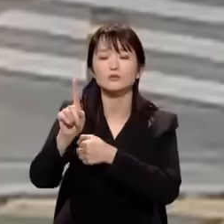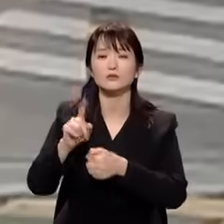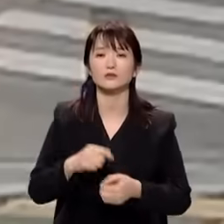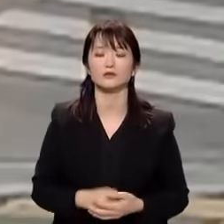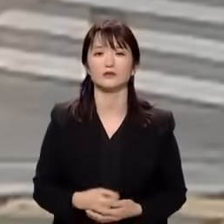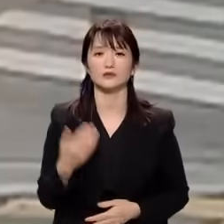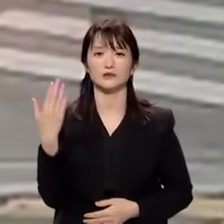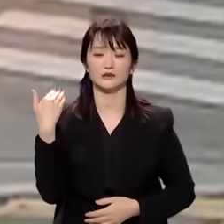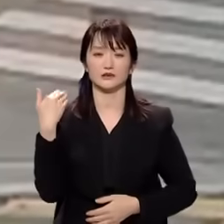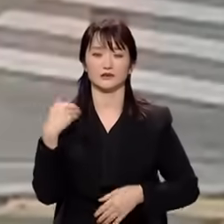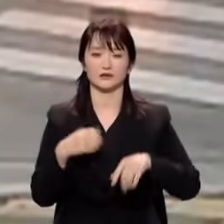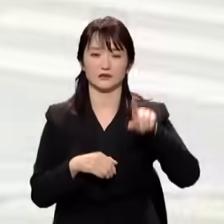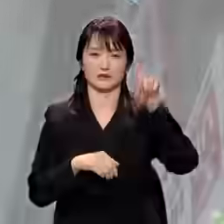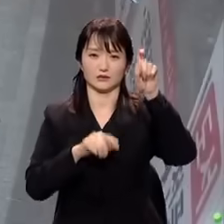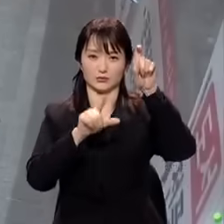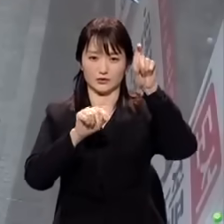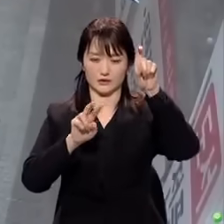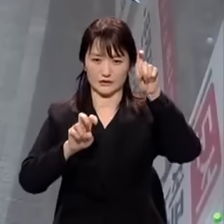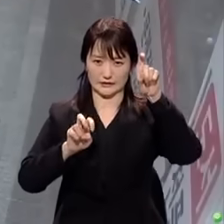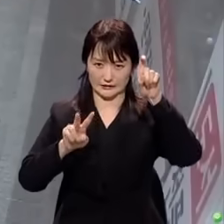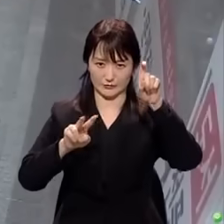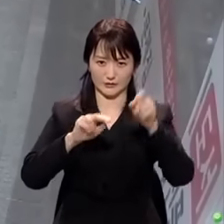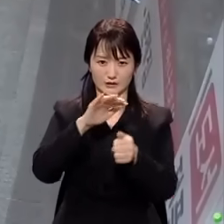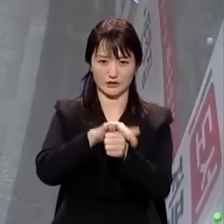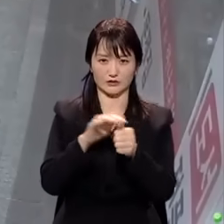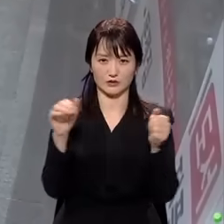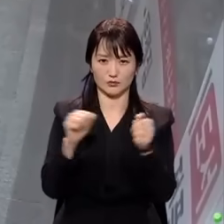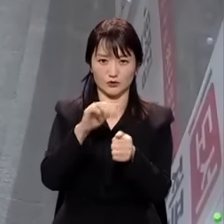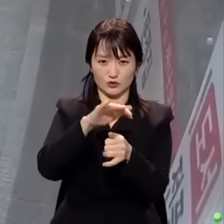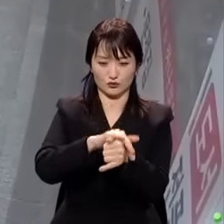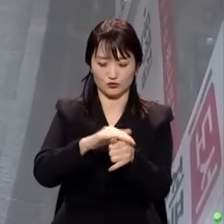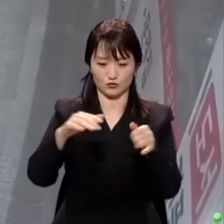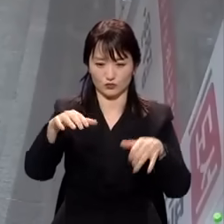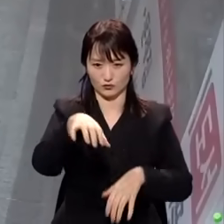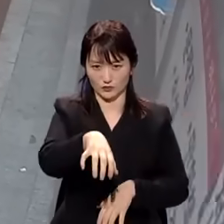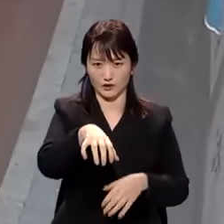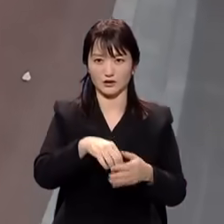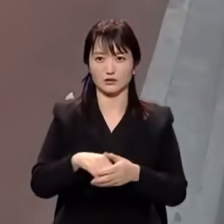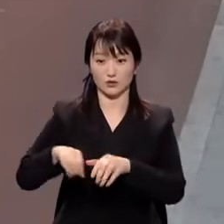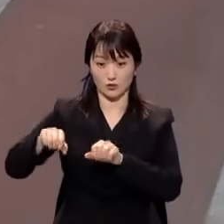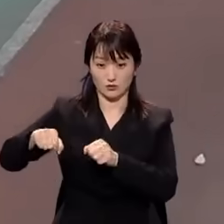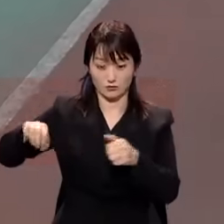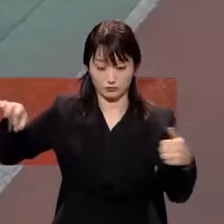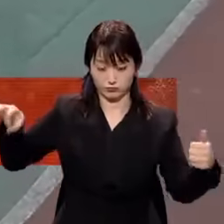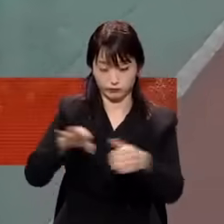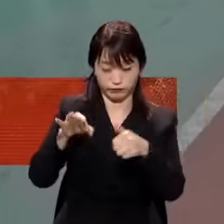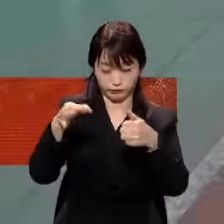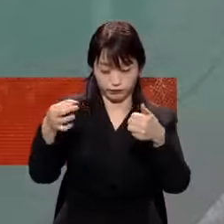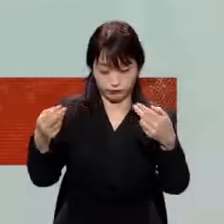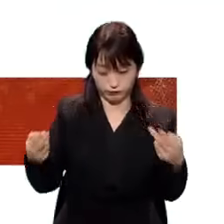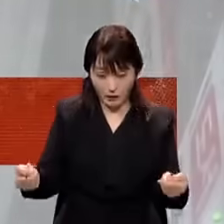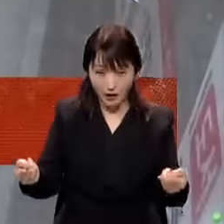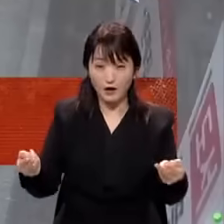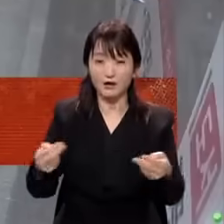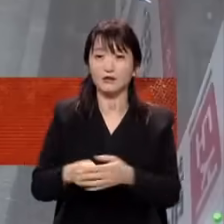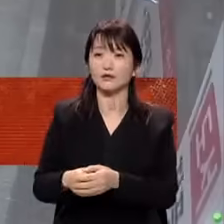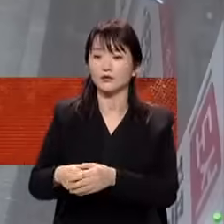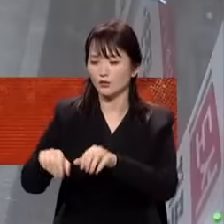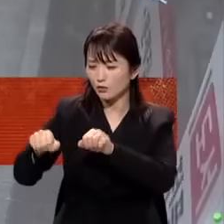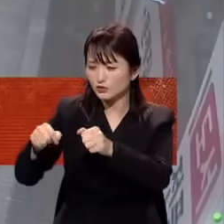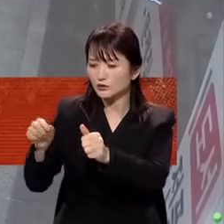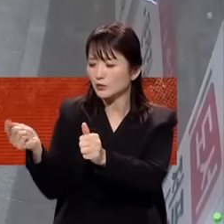네, 지난 11월 22일 경상북도 구미에서 벌어진 오토바이 뺑소니 사건입니다. 당시 오토바이는 번호판이